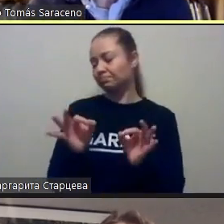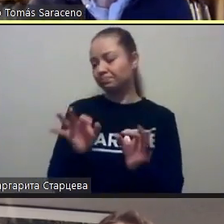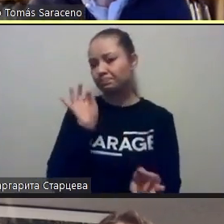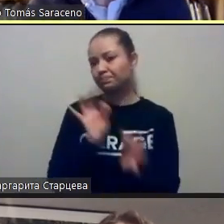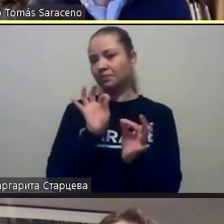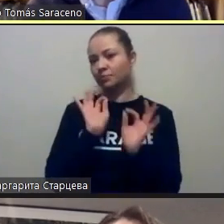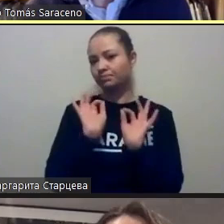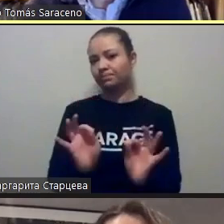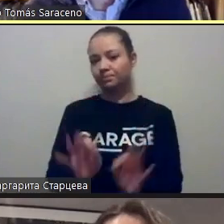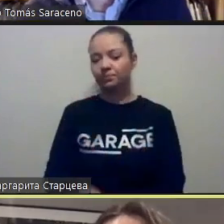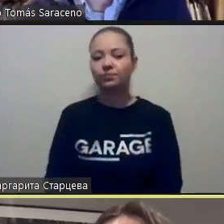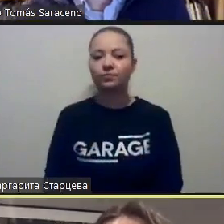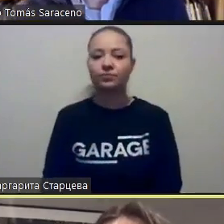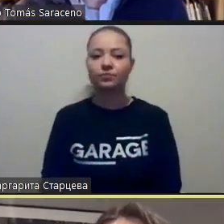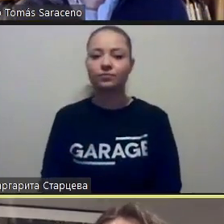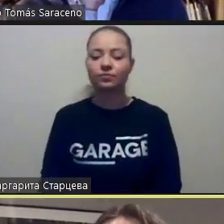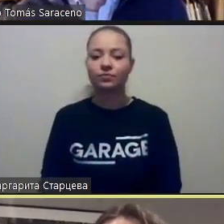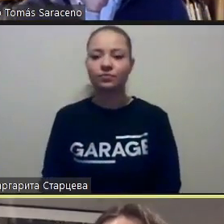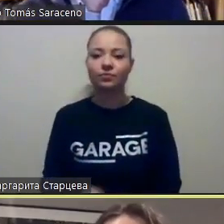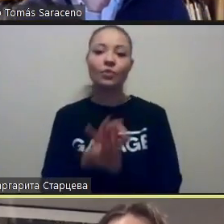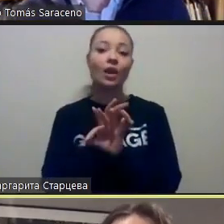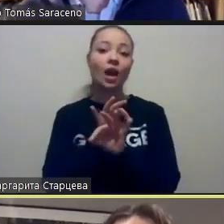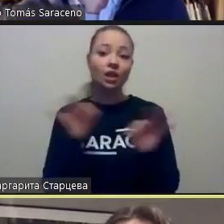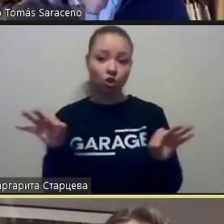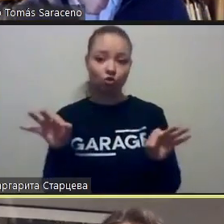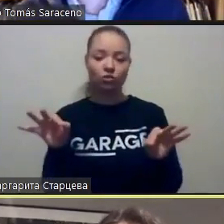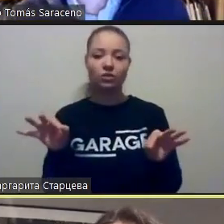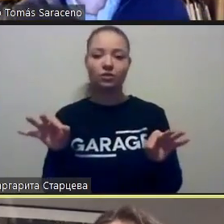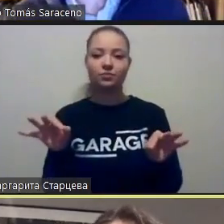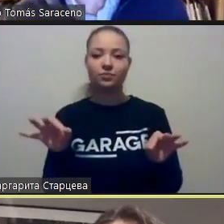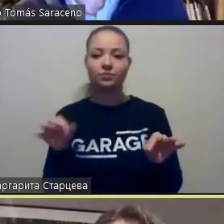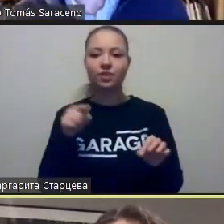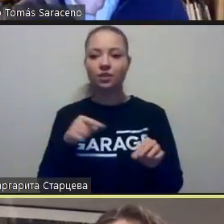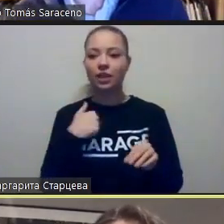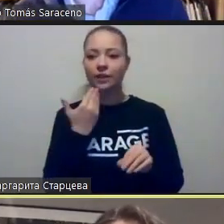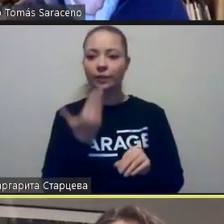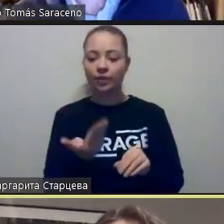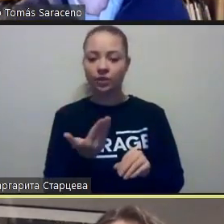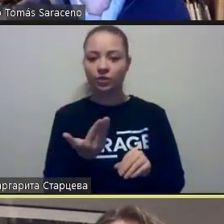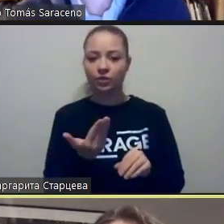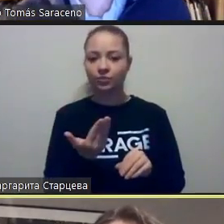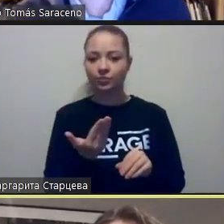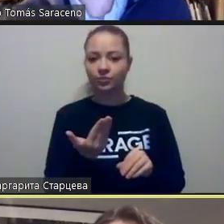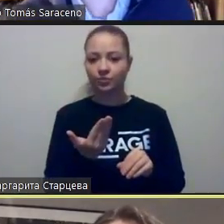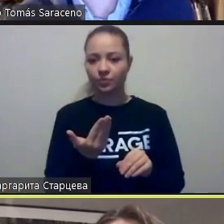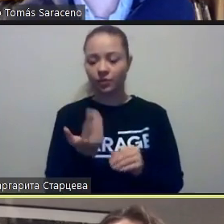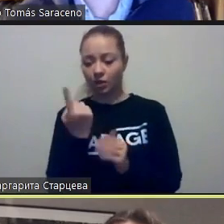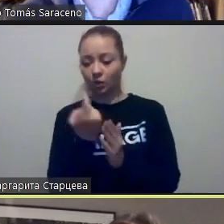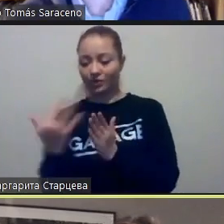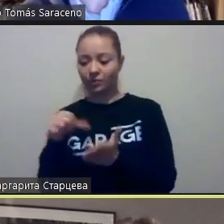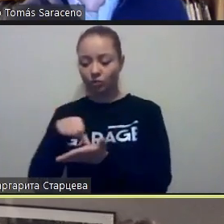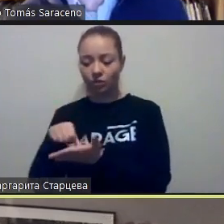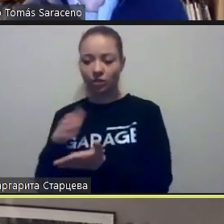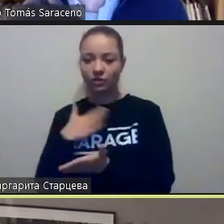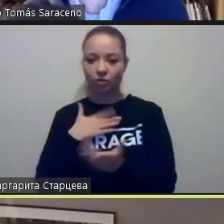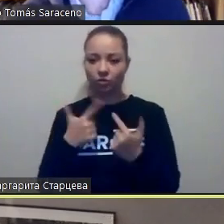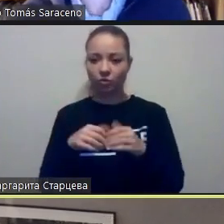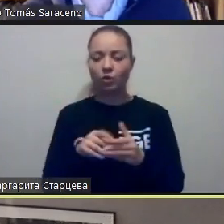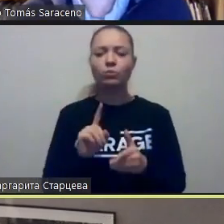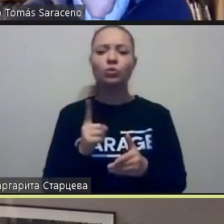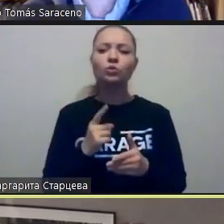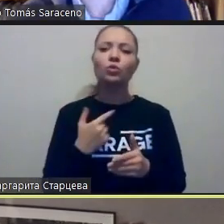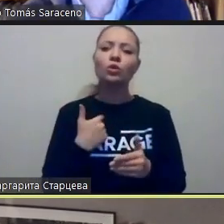Отлично. Тогда Thank you. And now Another question from one of our